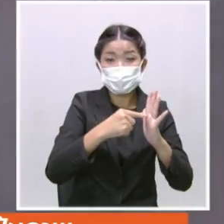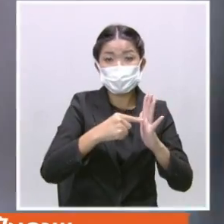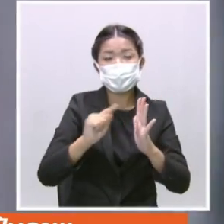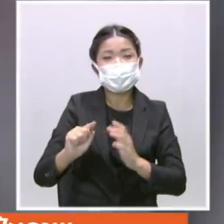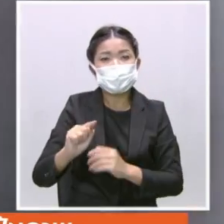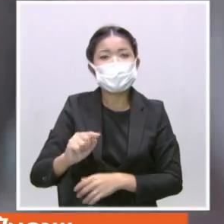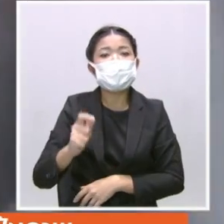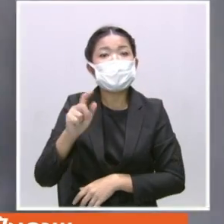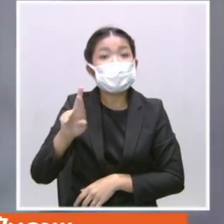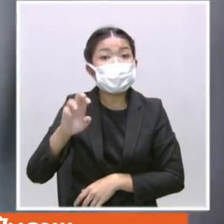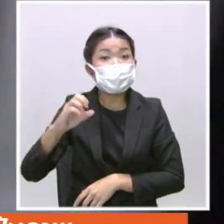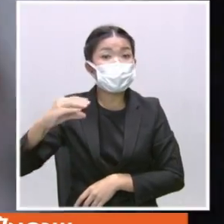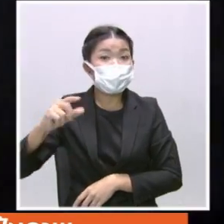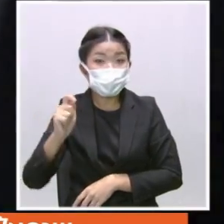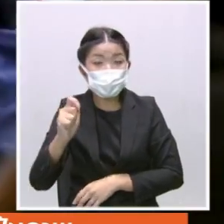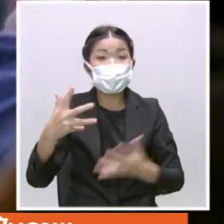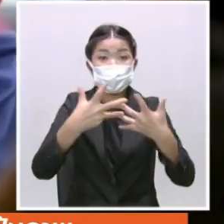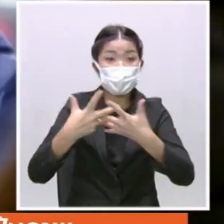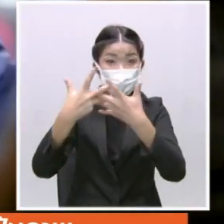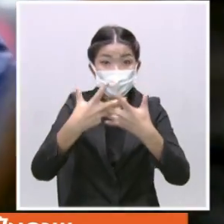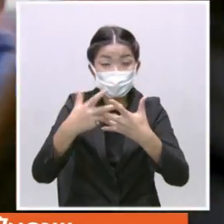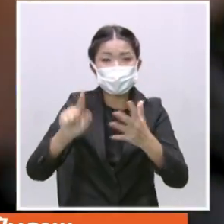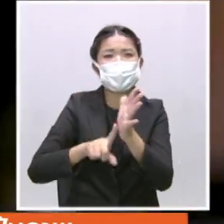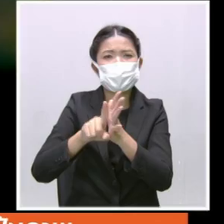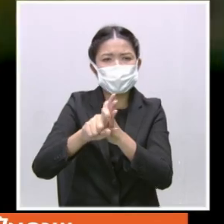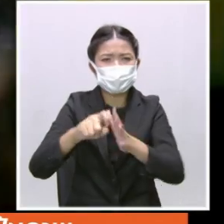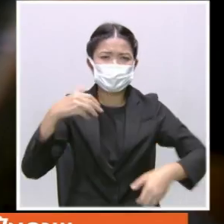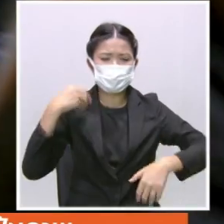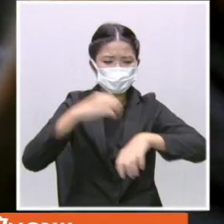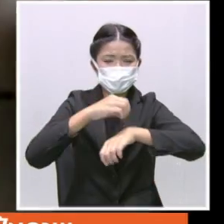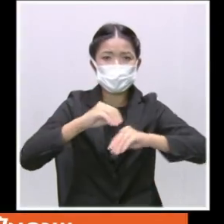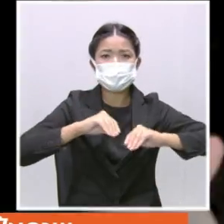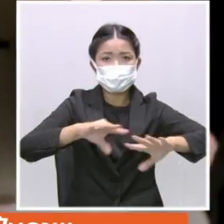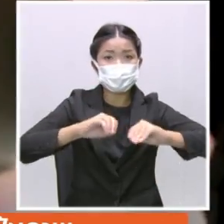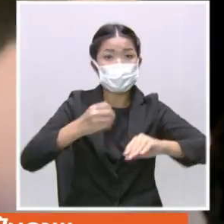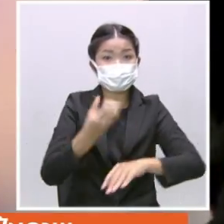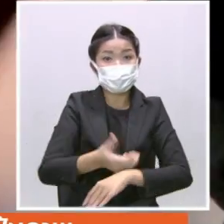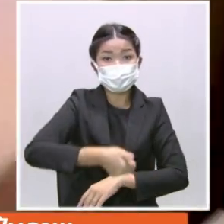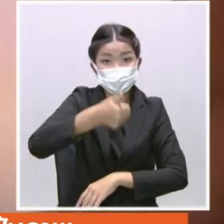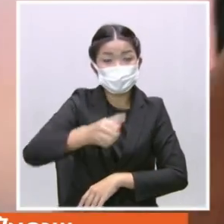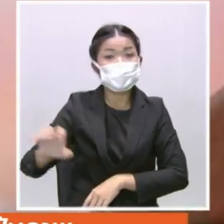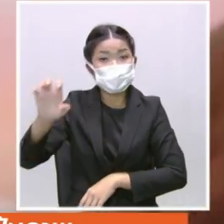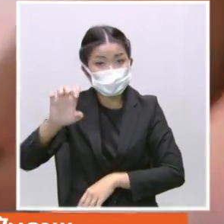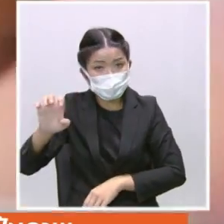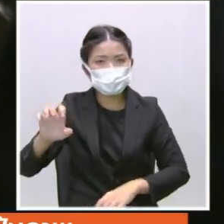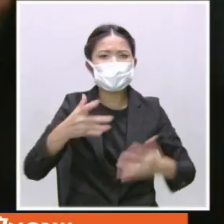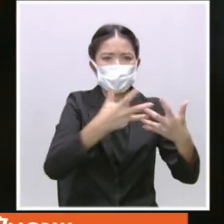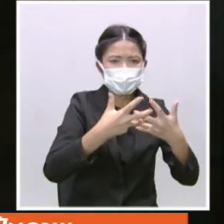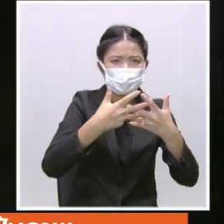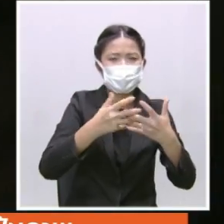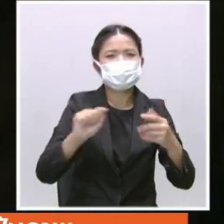รและทวีปอเมริกาก็พบการระบาดของฝีดาดลิงมากที่สุดในโลกโดยตามหลังยุโรปมาห่างๆ